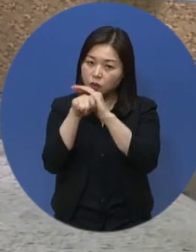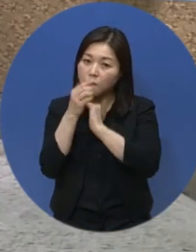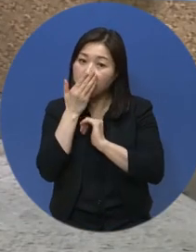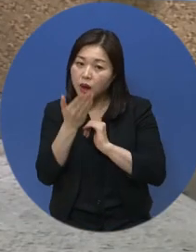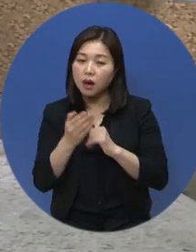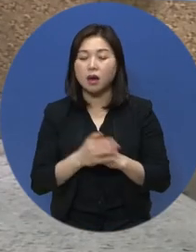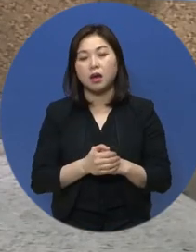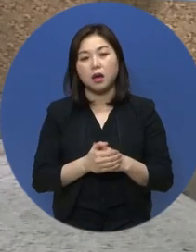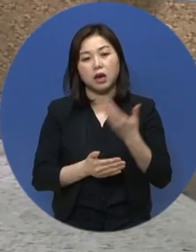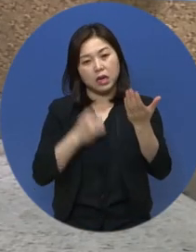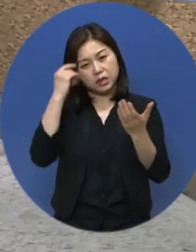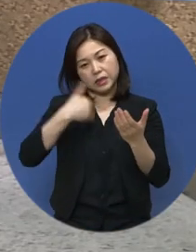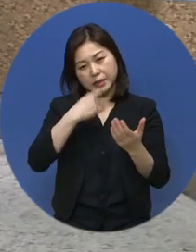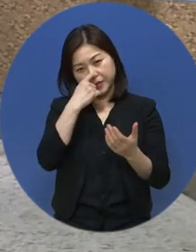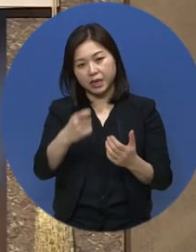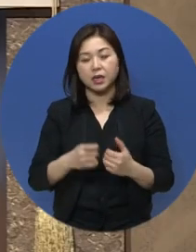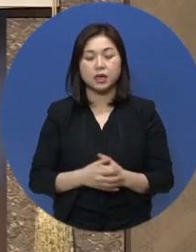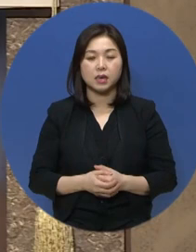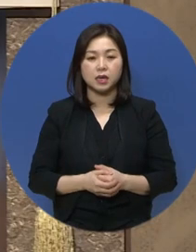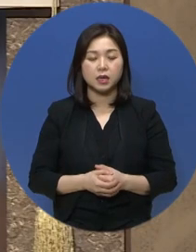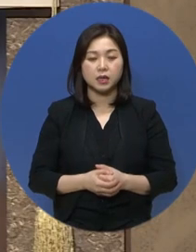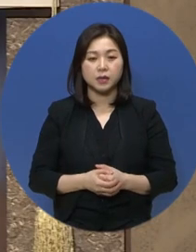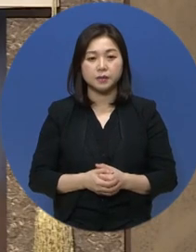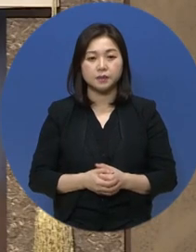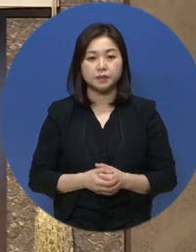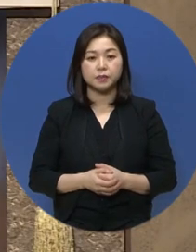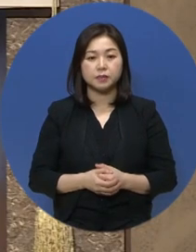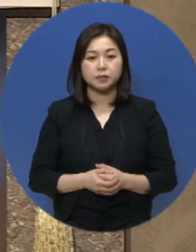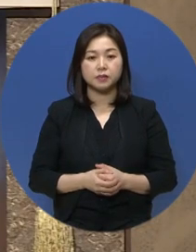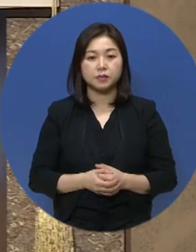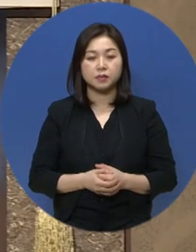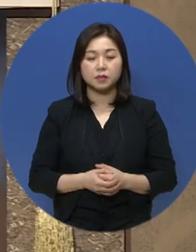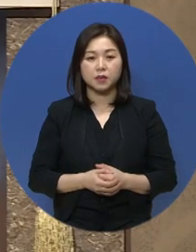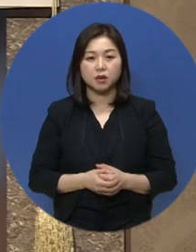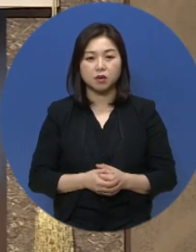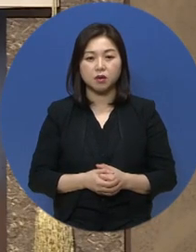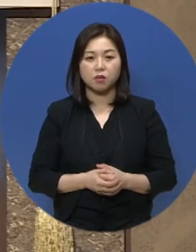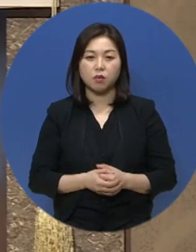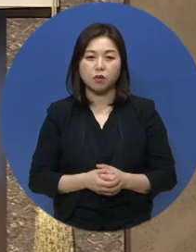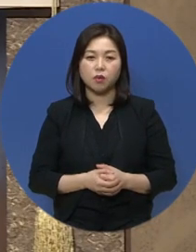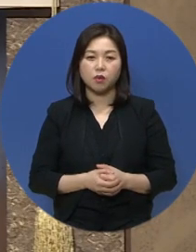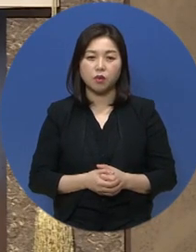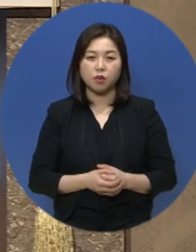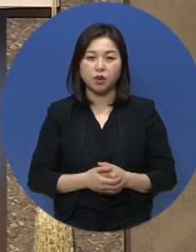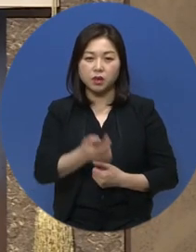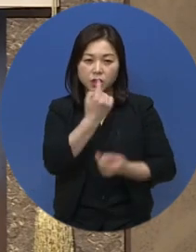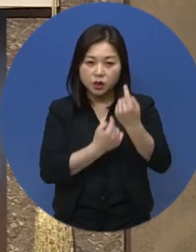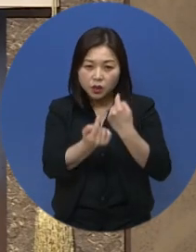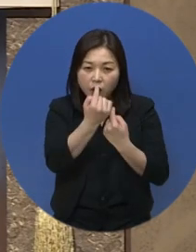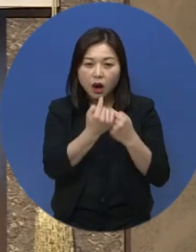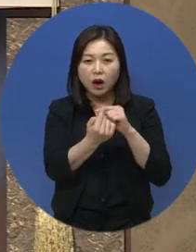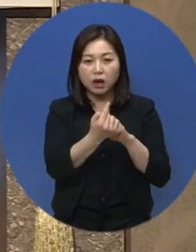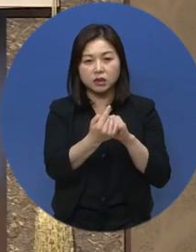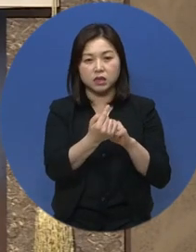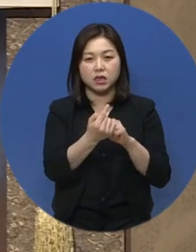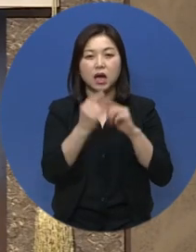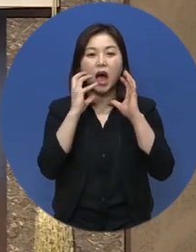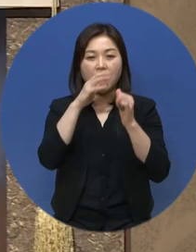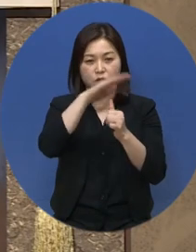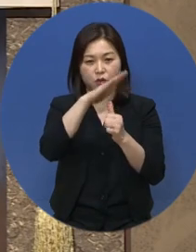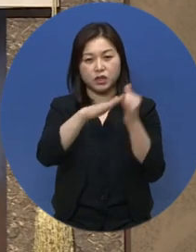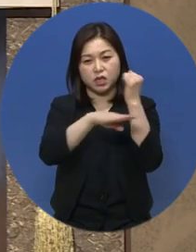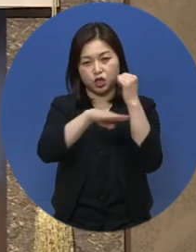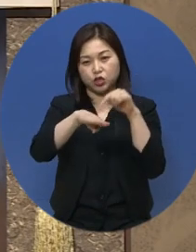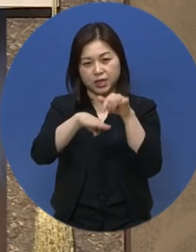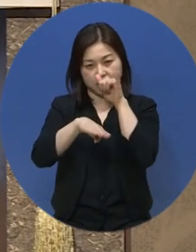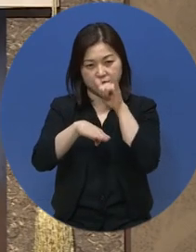아픈 부분을 질문을 해주신 건데요. 예. 이거는 저희에게는 이용아동 기준이라는 그 지침의 기준들이 있어요. 그게 이제